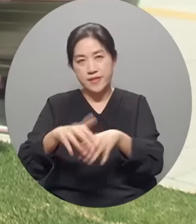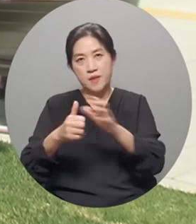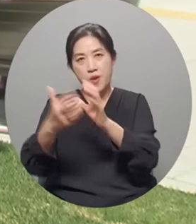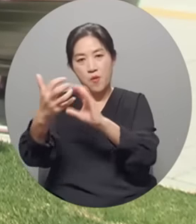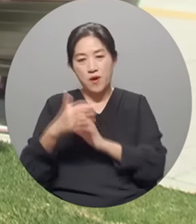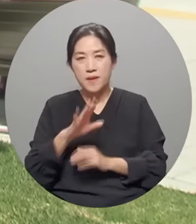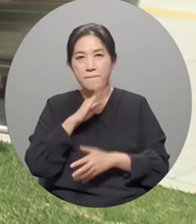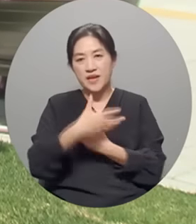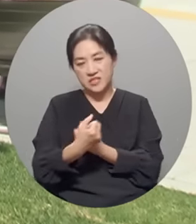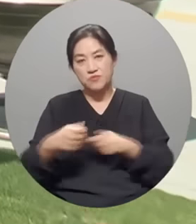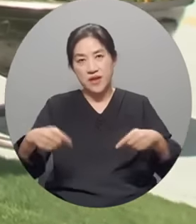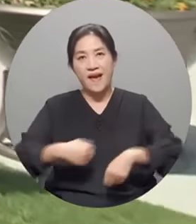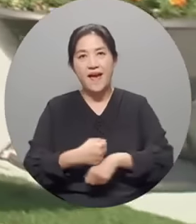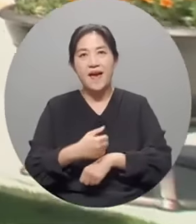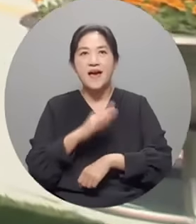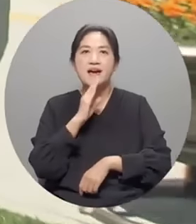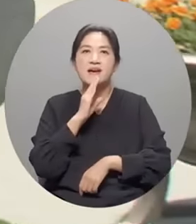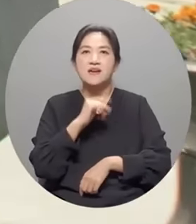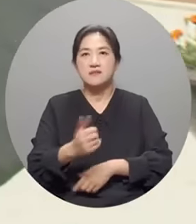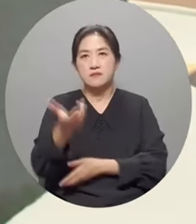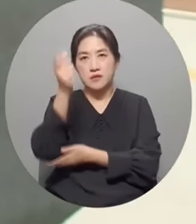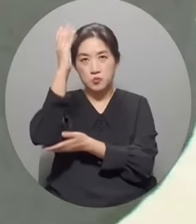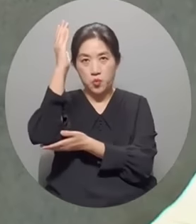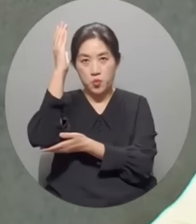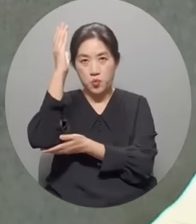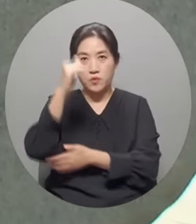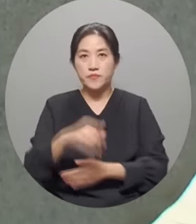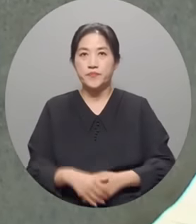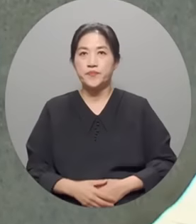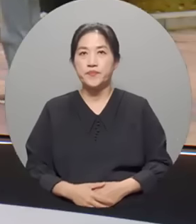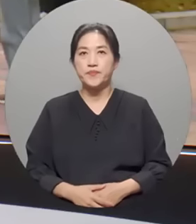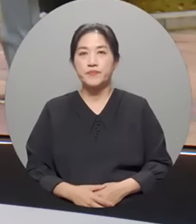나선다고 강조했습니다. MBC 뉴스 박소희입니다.